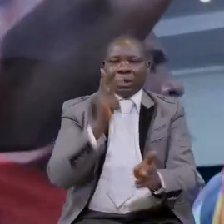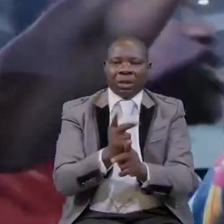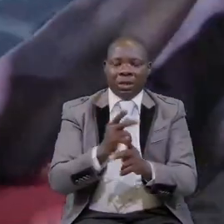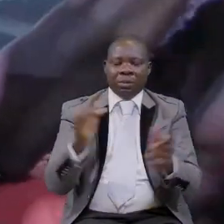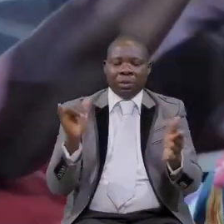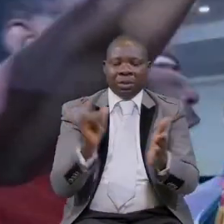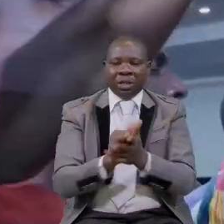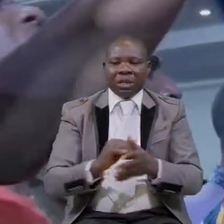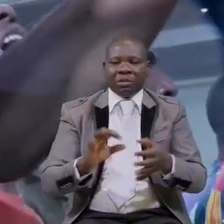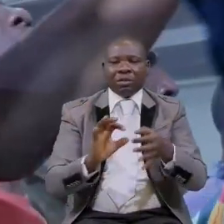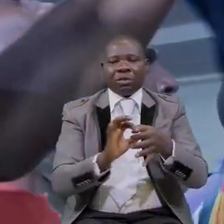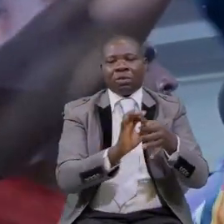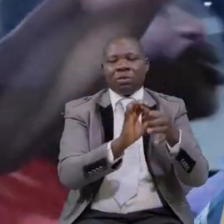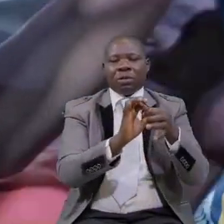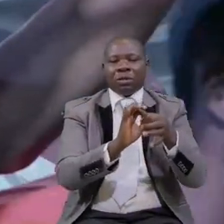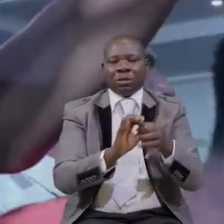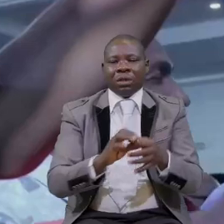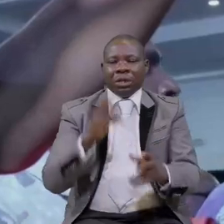Garde cette connexion.